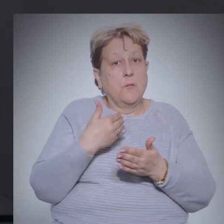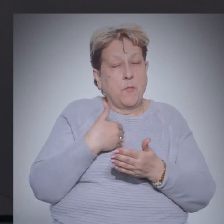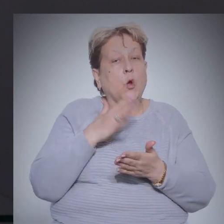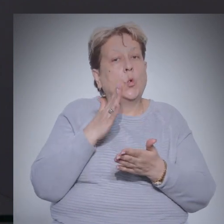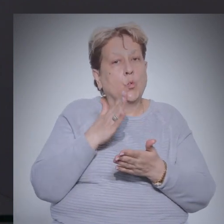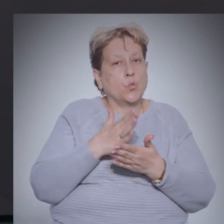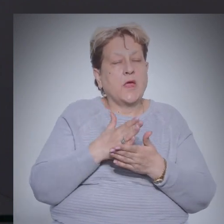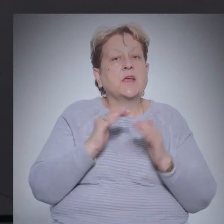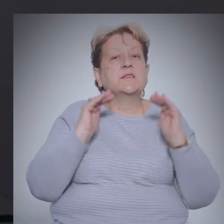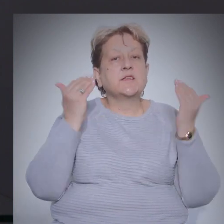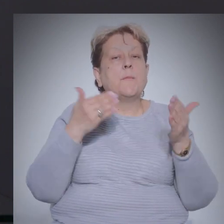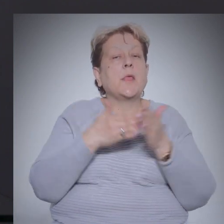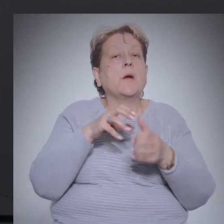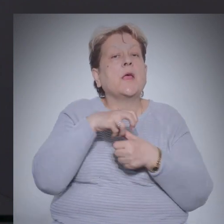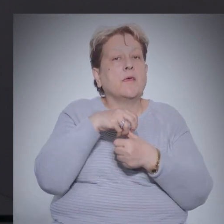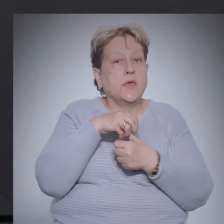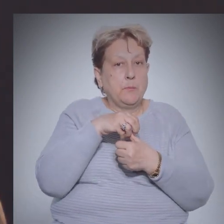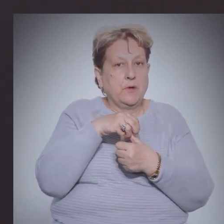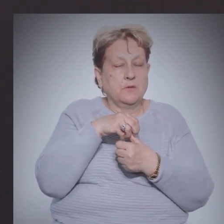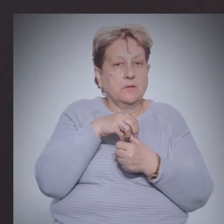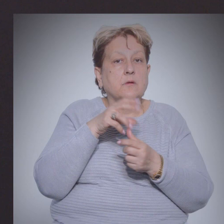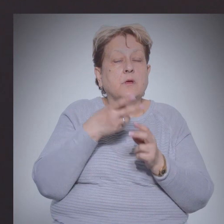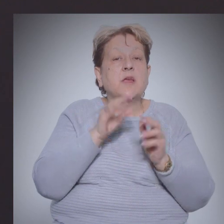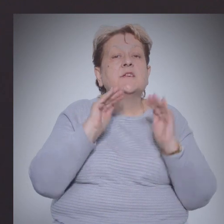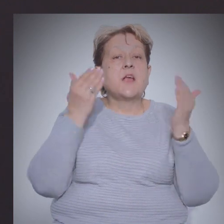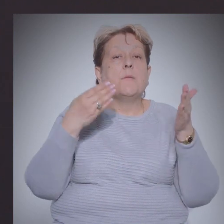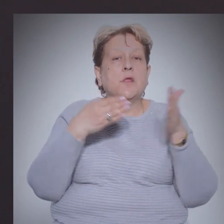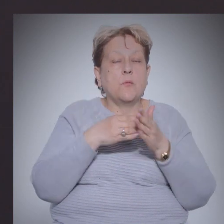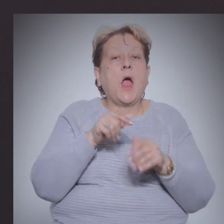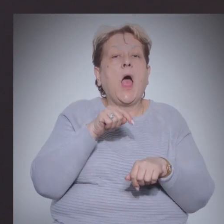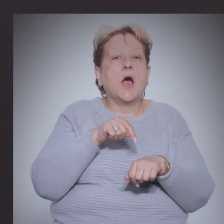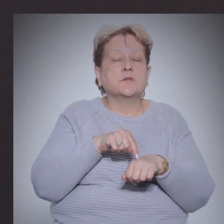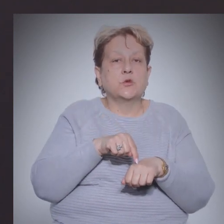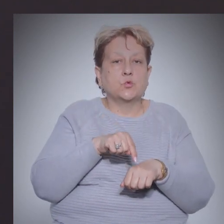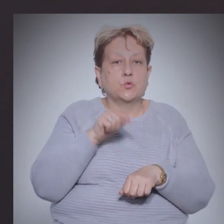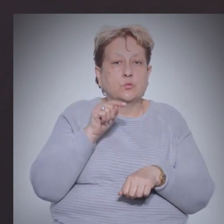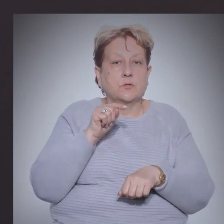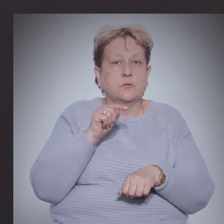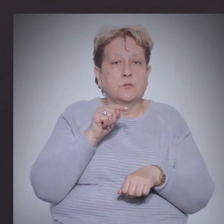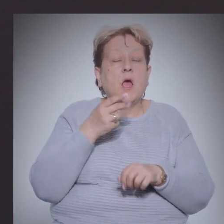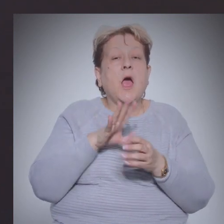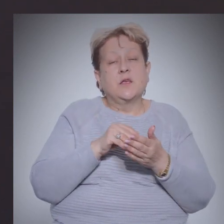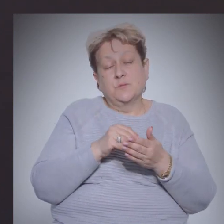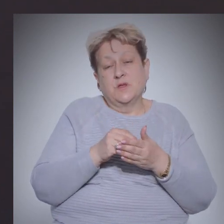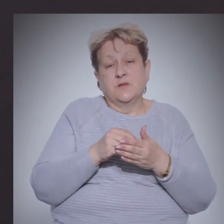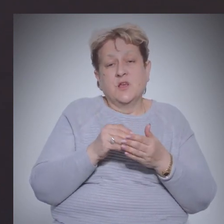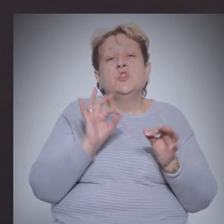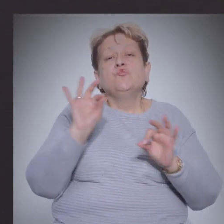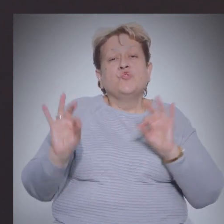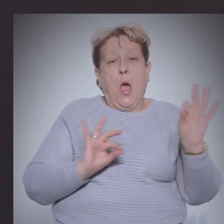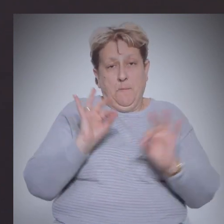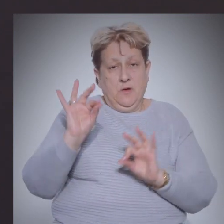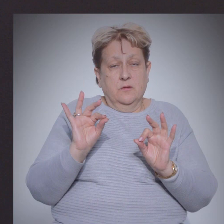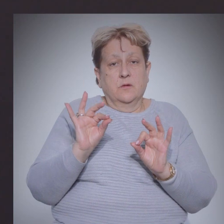կամայն լ ունենք սամանապակման հիմք, դրա սամանապակման ազդեցությունը, այսպես